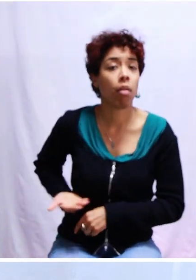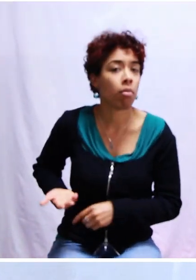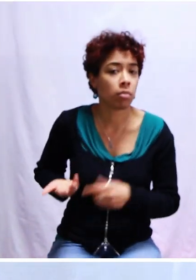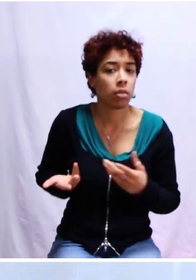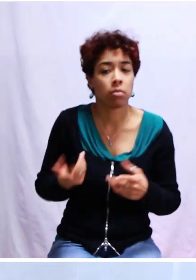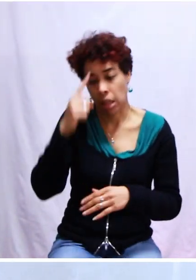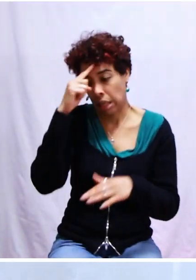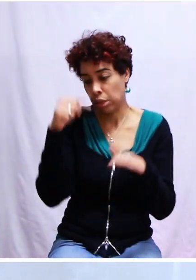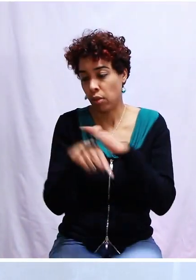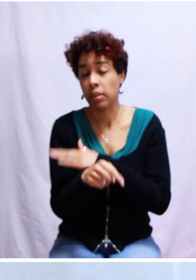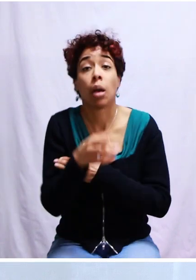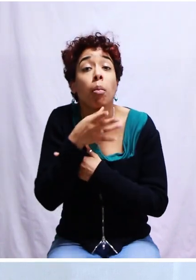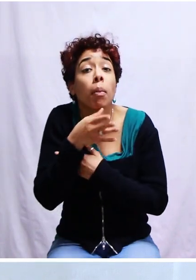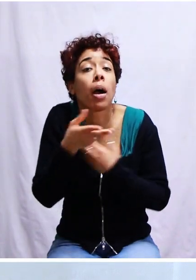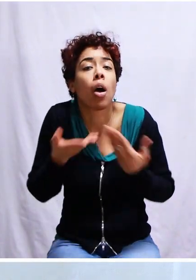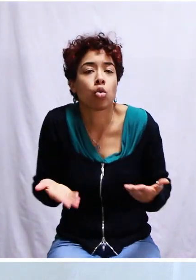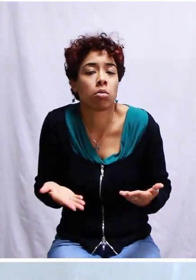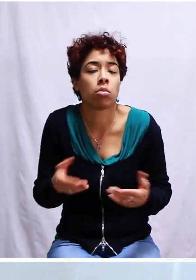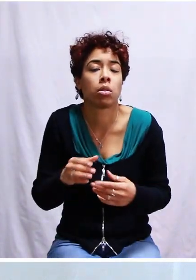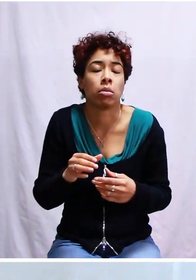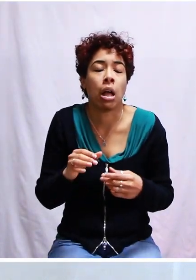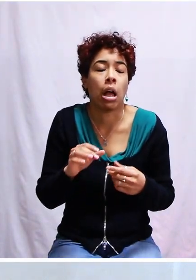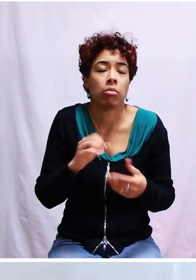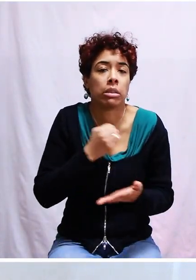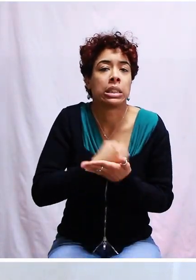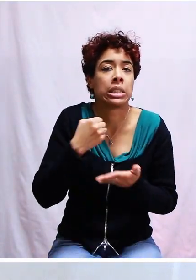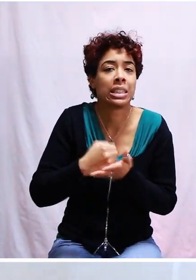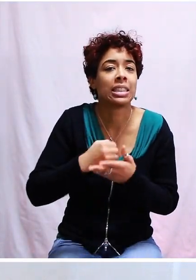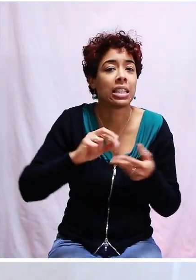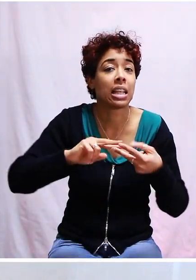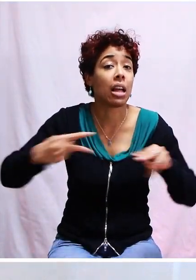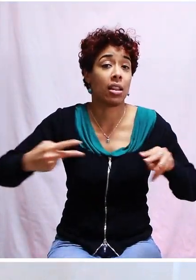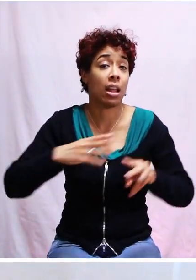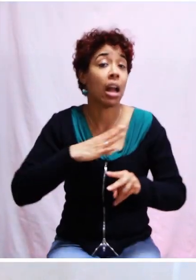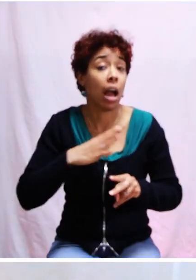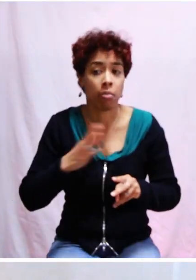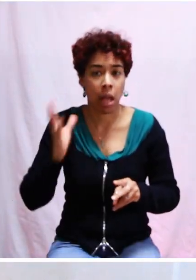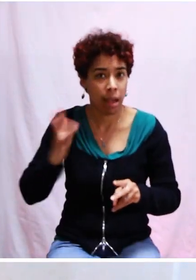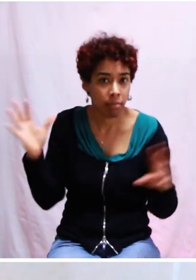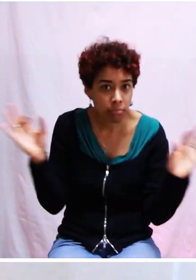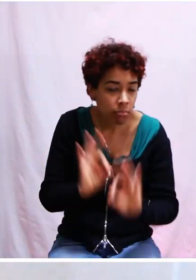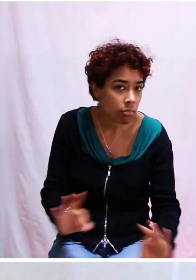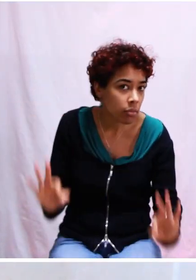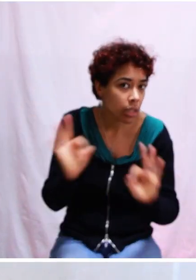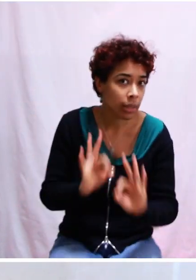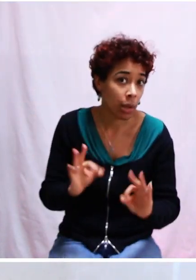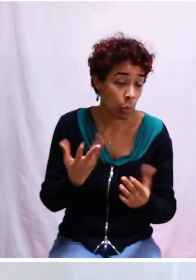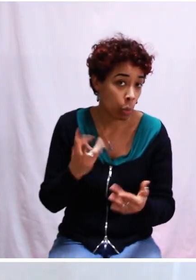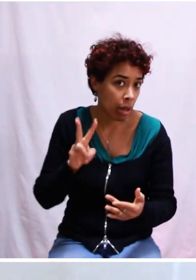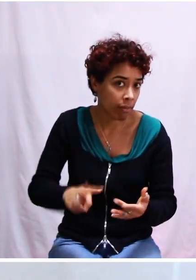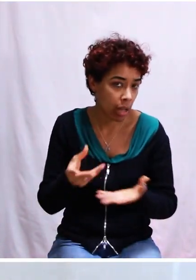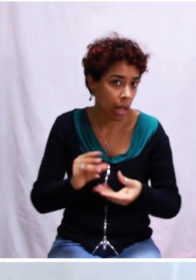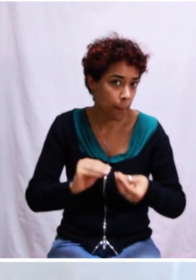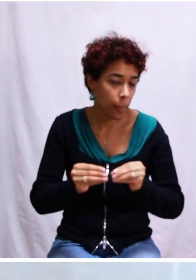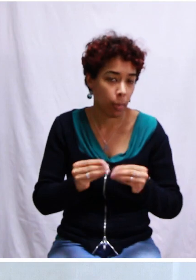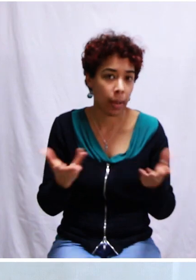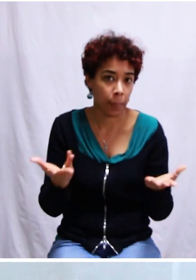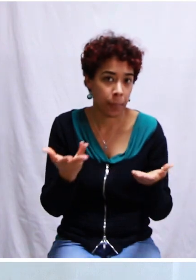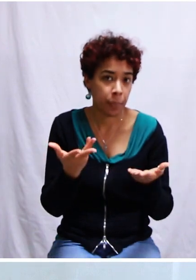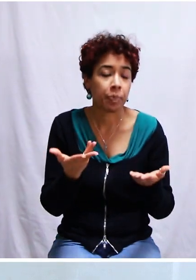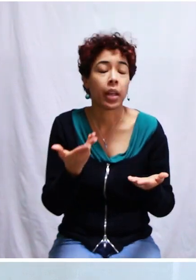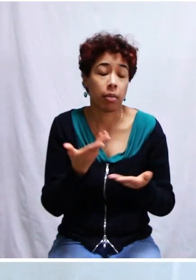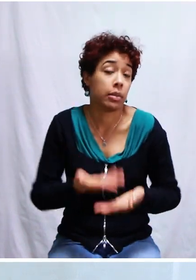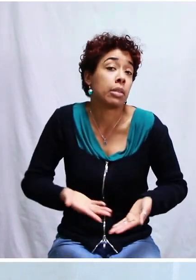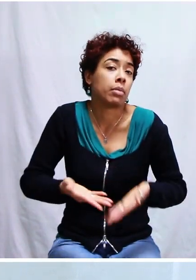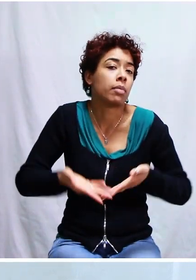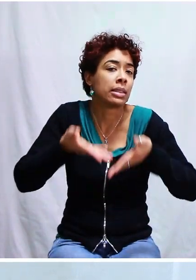pas comme aujourd'hui avec un test ADN. À l'époque, il n'y avait pas ça du tout. Donc en fait, il était devant un vrai problème. Et en prenant cette décision, en